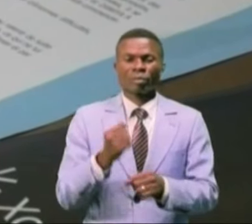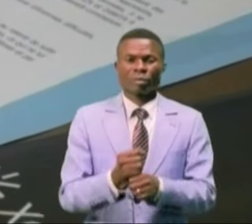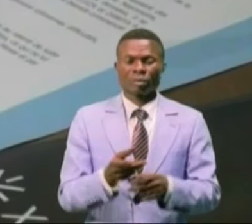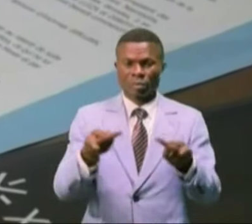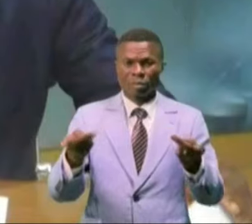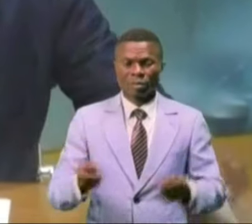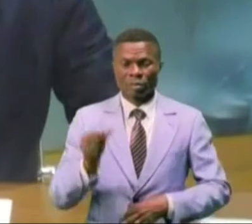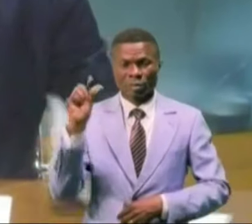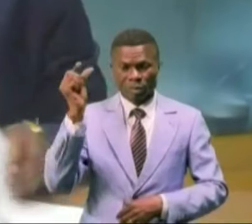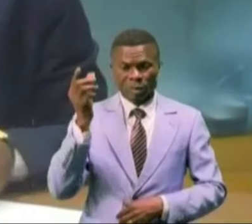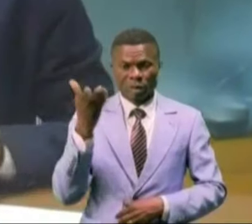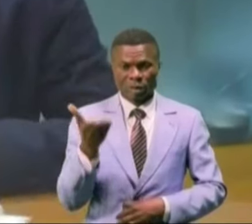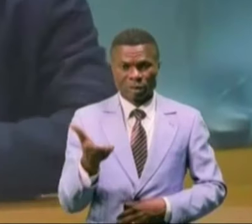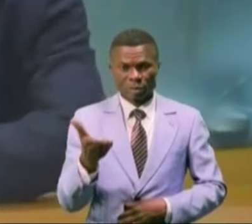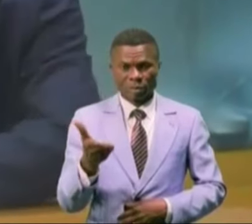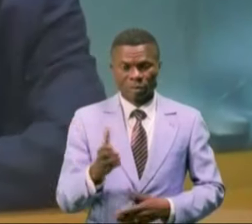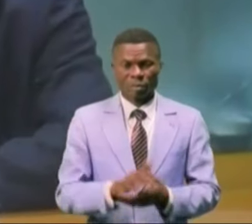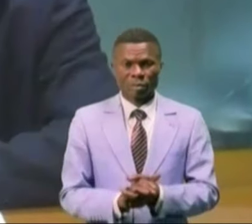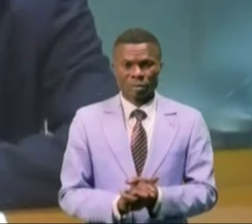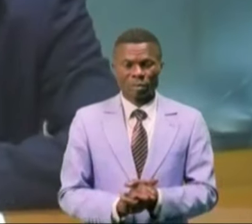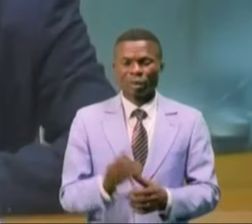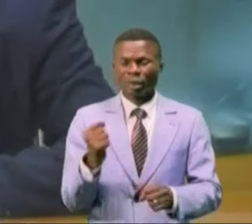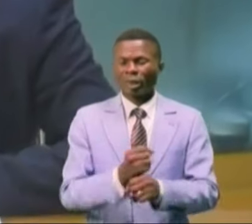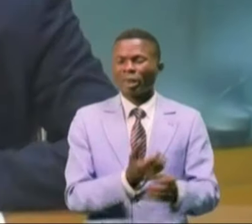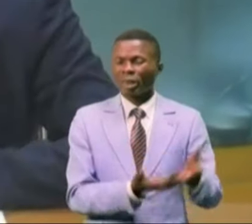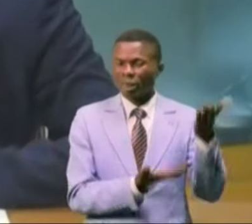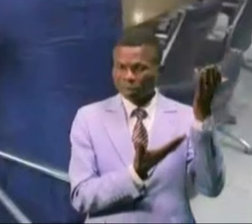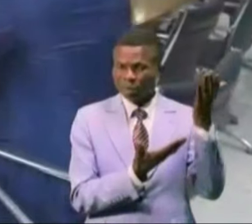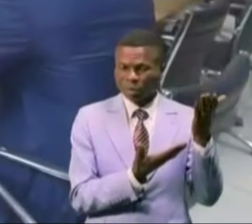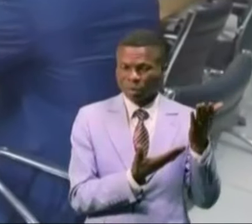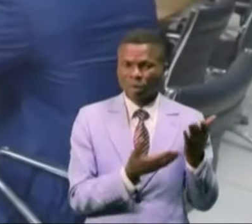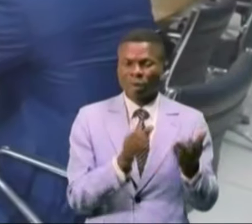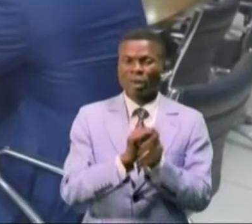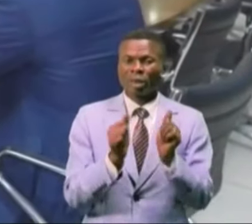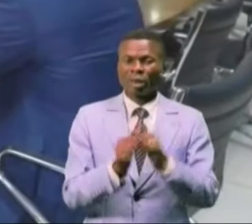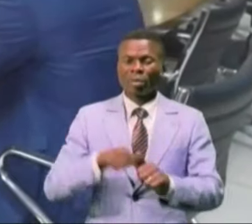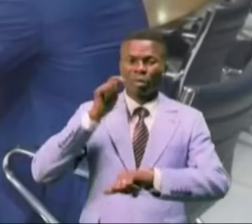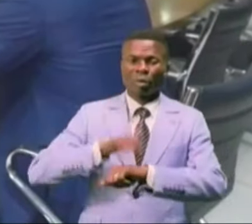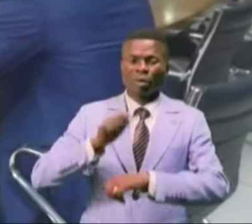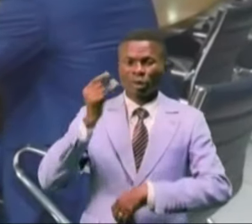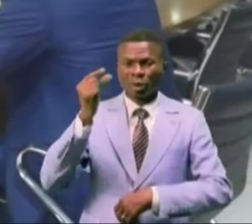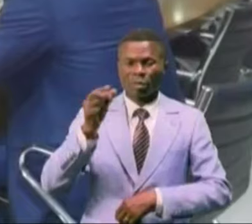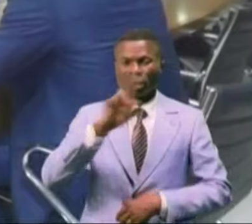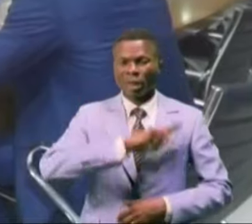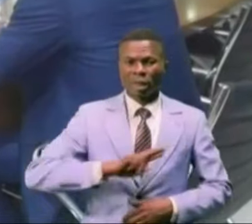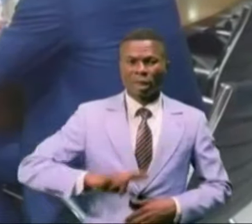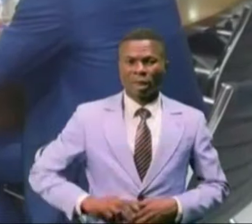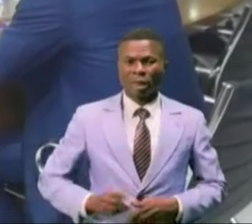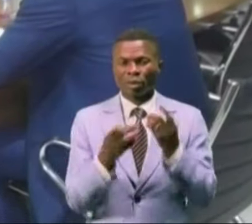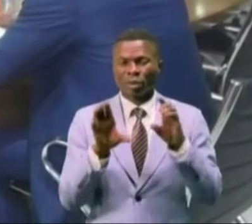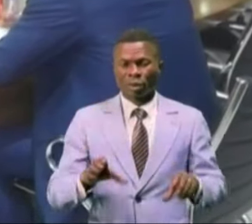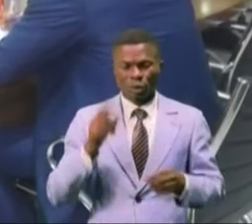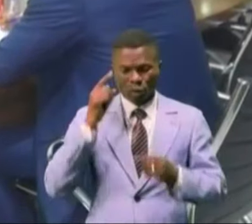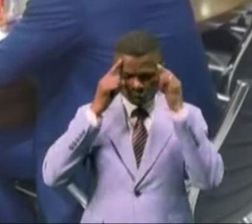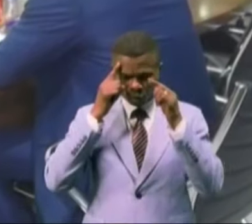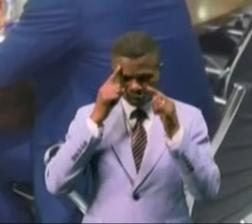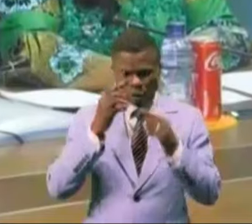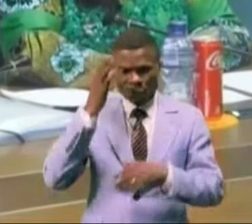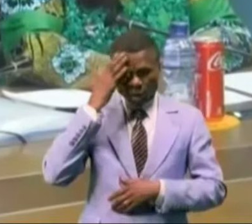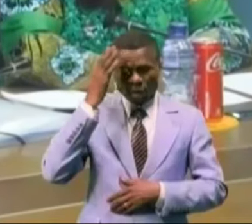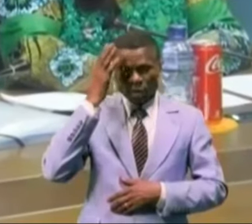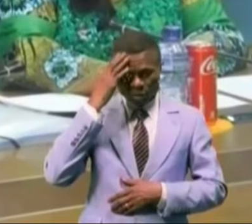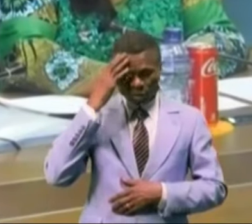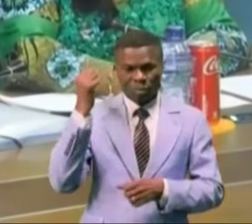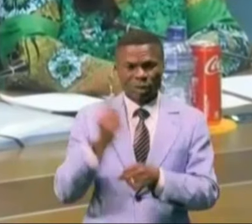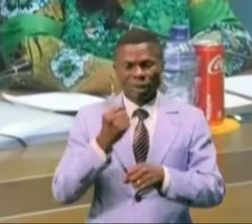ministère des Mines joue un rôle capital dans l'exploration des gusement minier de la RTC soucieux de s'imprégner de